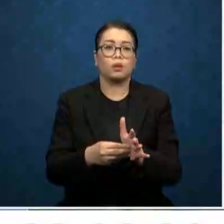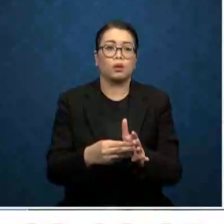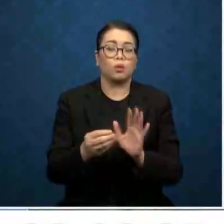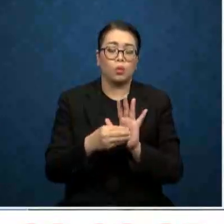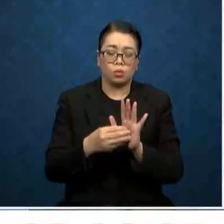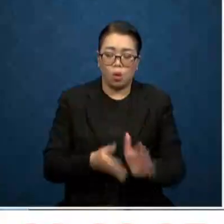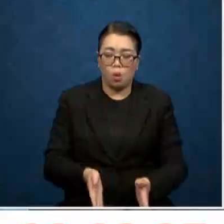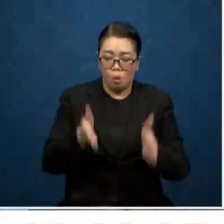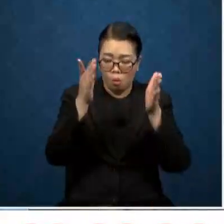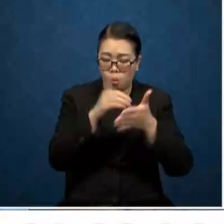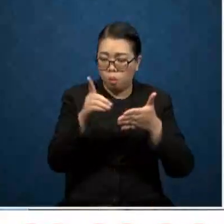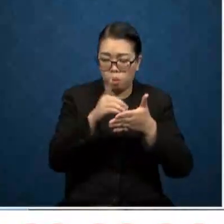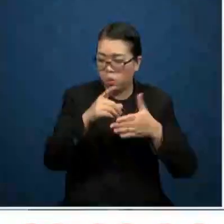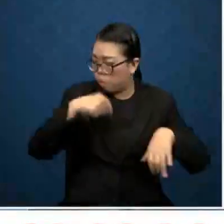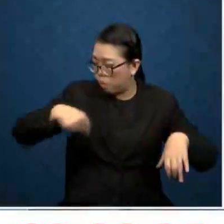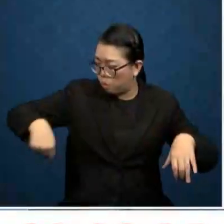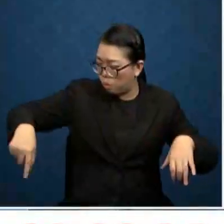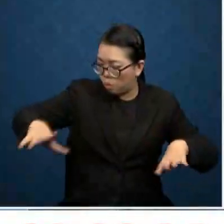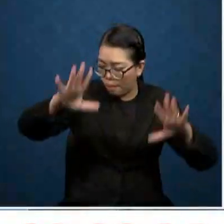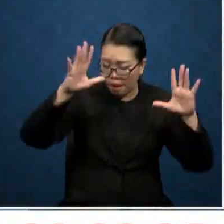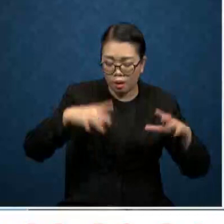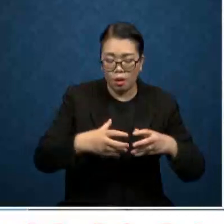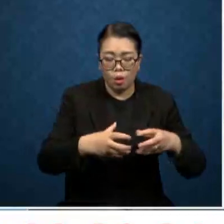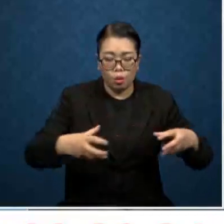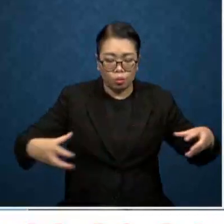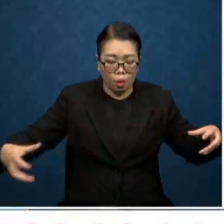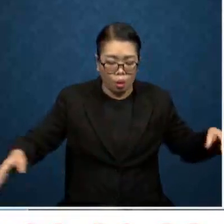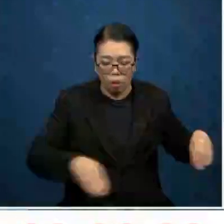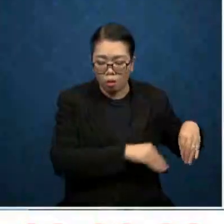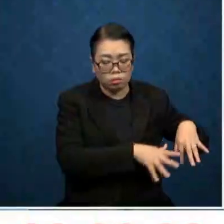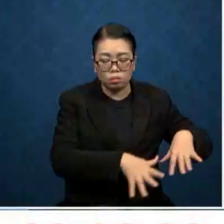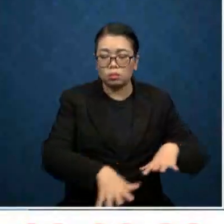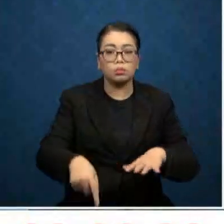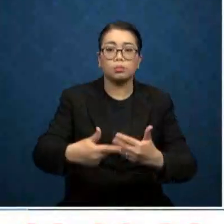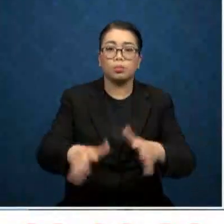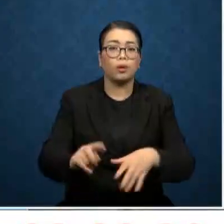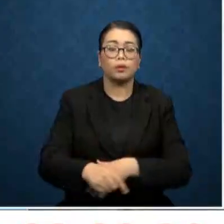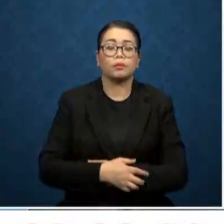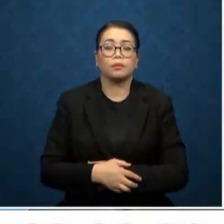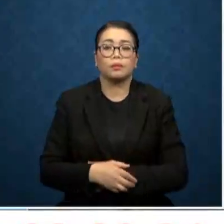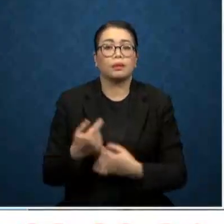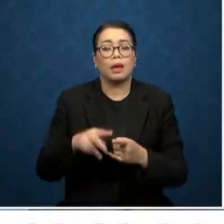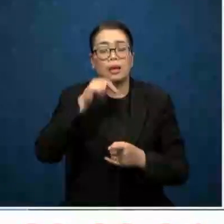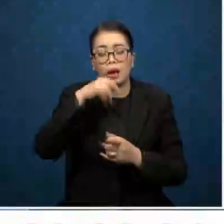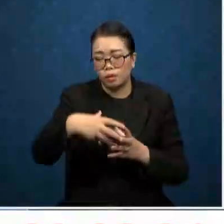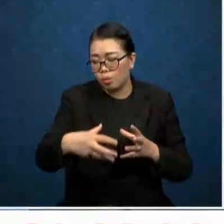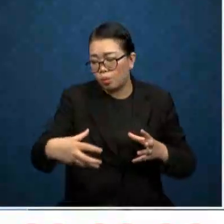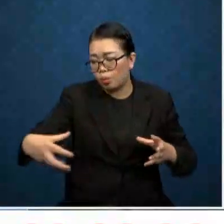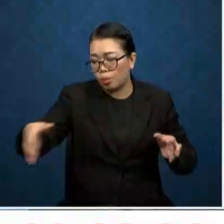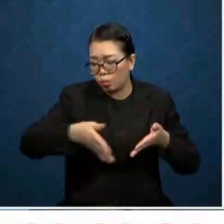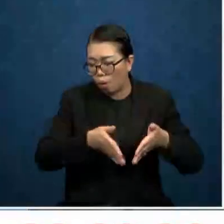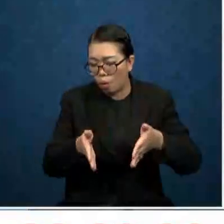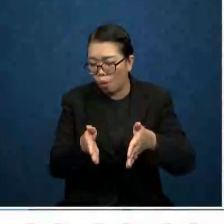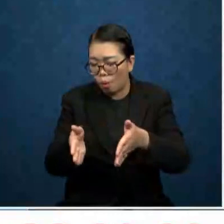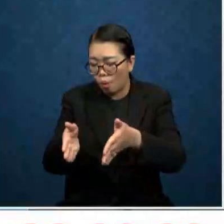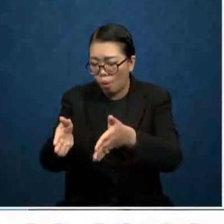ๆเป็นหมื่นคอนโดมิเนียมประชากรอาศัยอยู่เป็นนับเป็นจำนวนล้านๆนนี่คือชุมชน